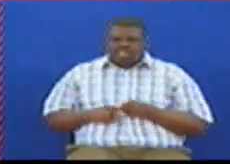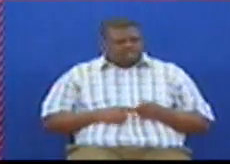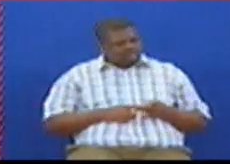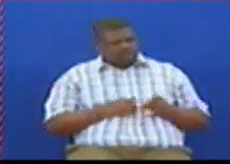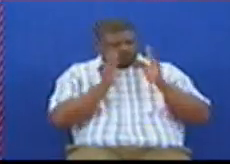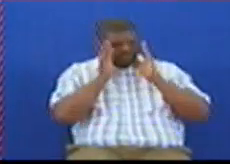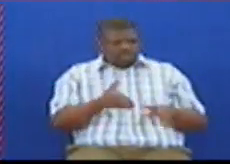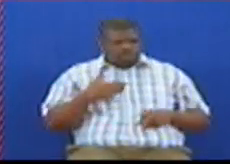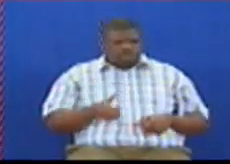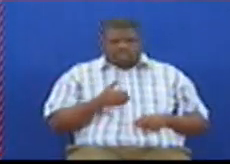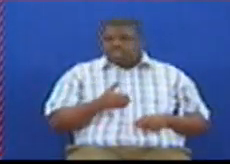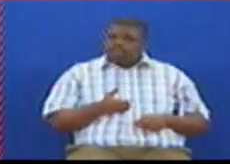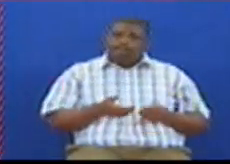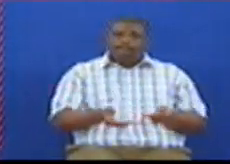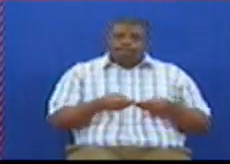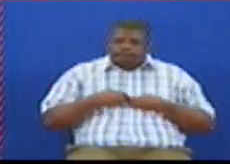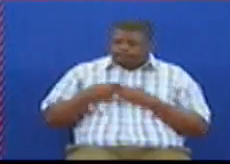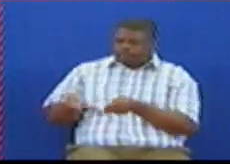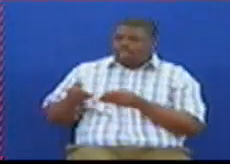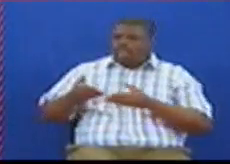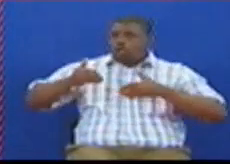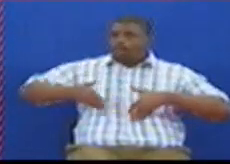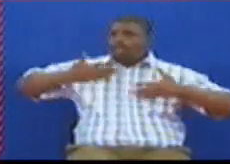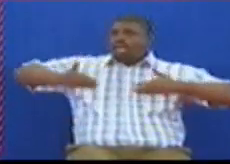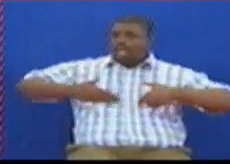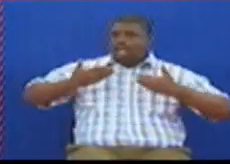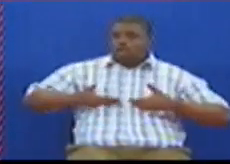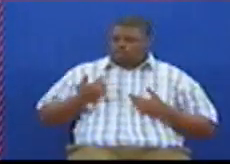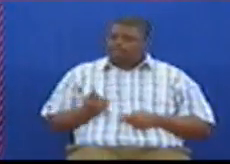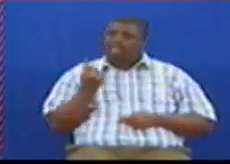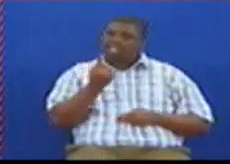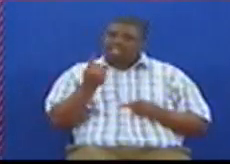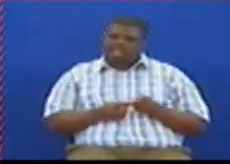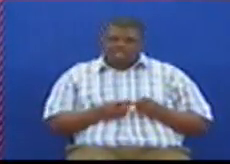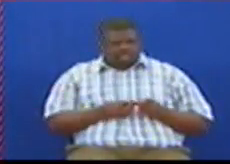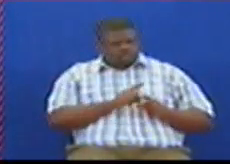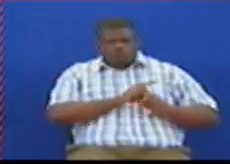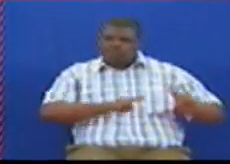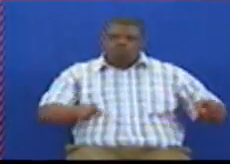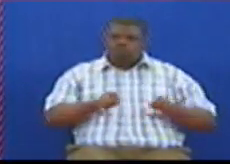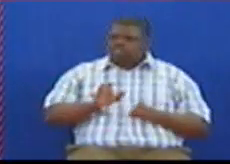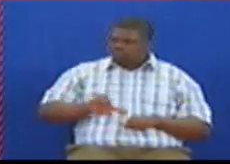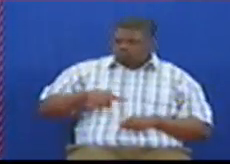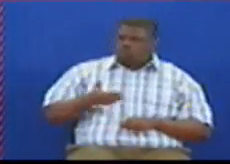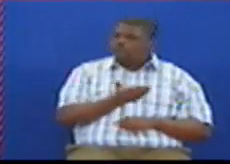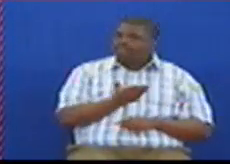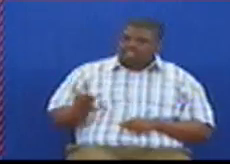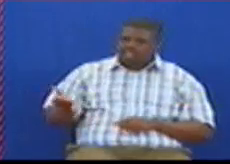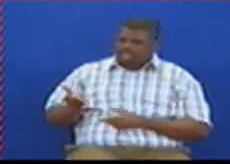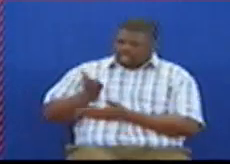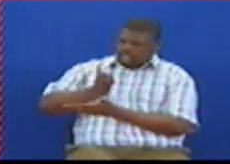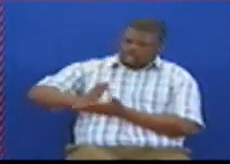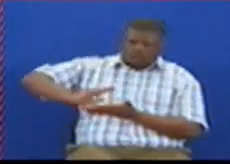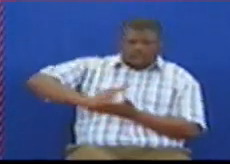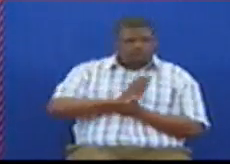mheshimiwa waziri, unatakiwa uipe upendeleo na upendeleo wa kipekee. Usilinganisha na mikoa mingine. Mikoa ambayo inatakiwa ugawanywe zaidi ya mara